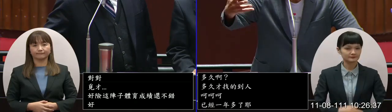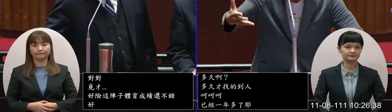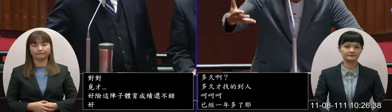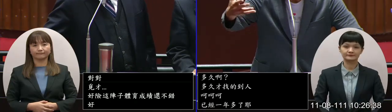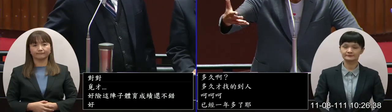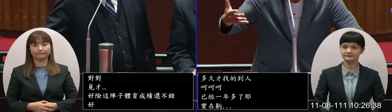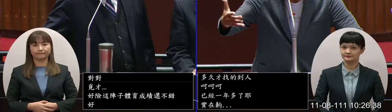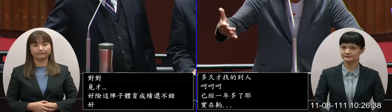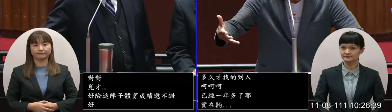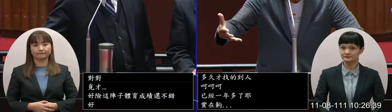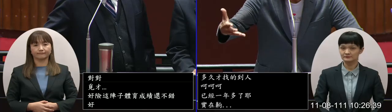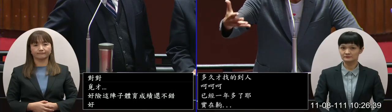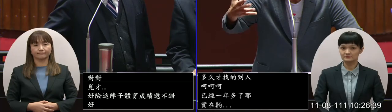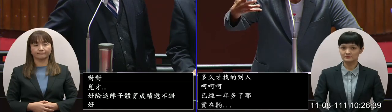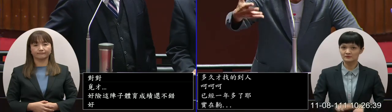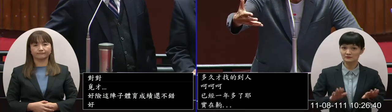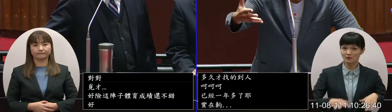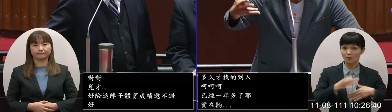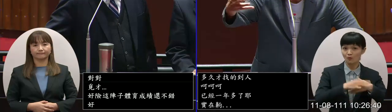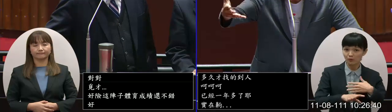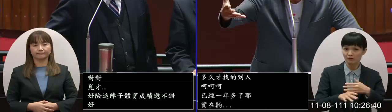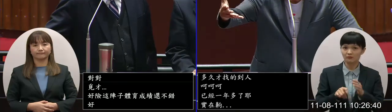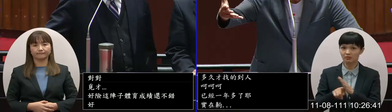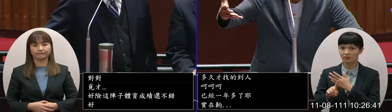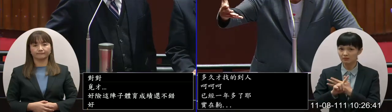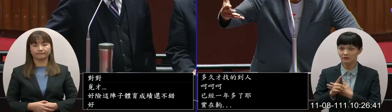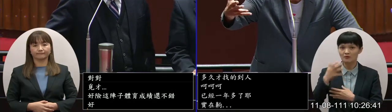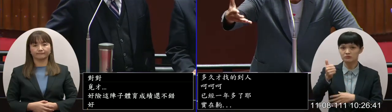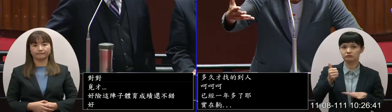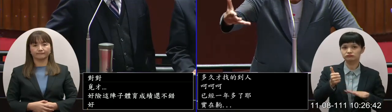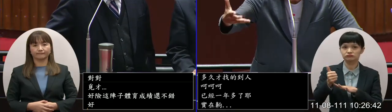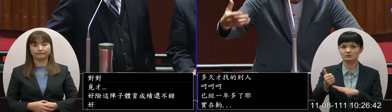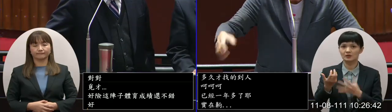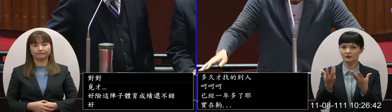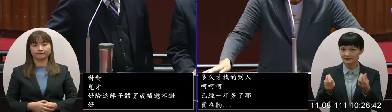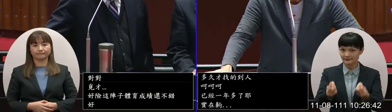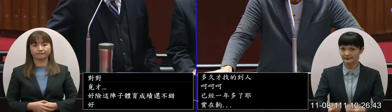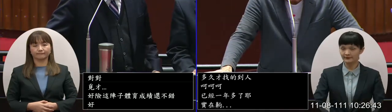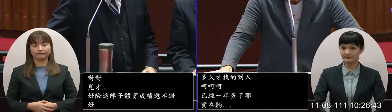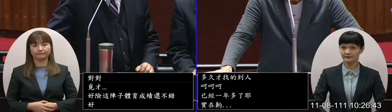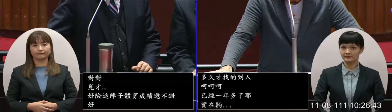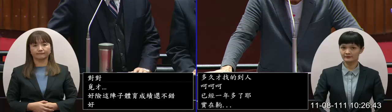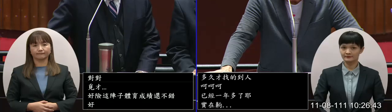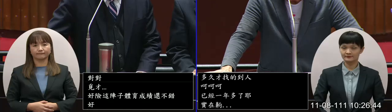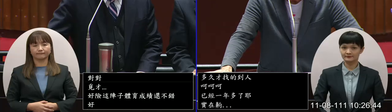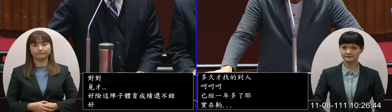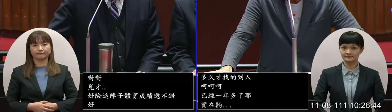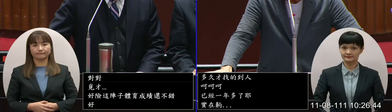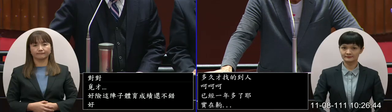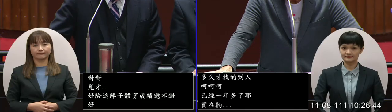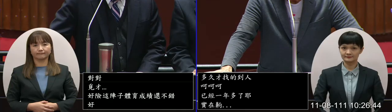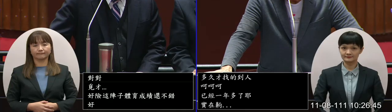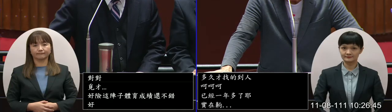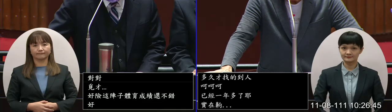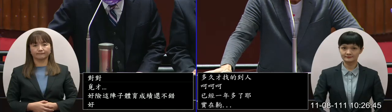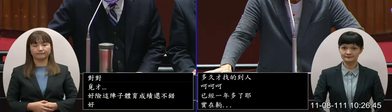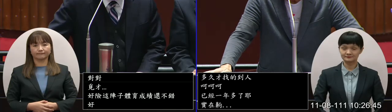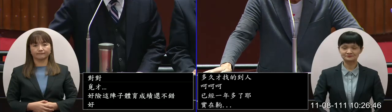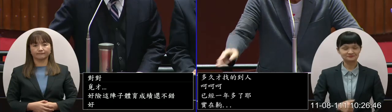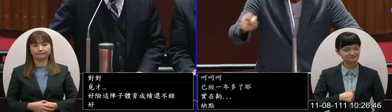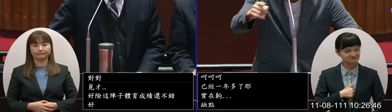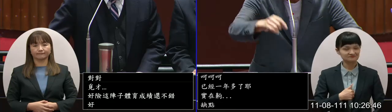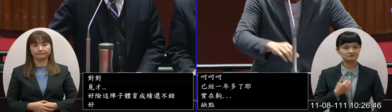个专业的哈、哦、leader 领导的人来领导体育这一块哦，有缺